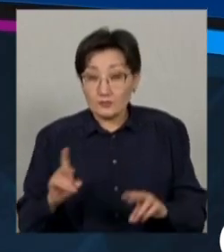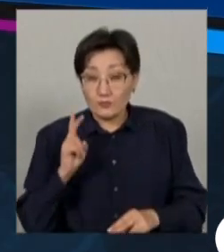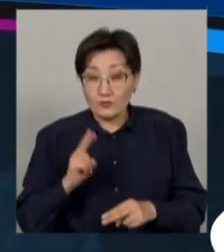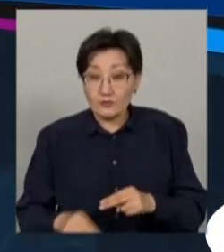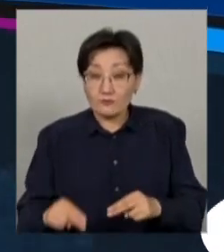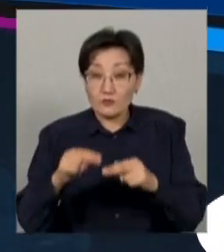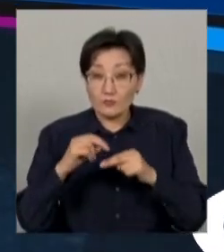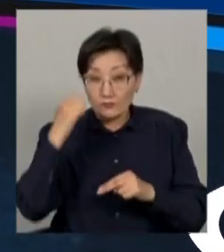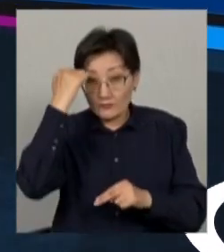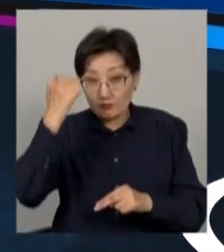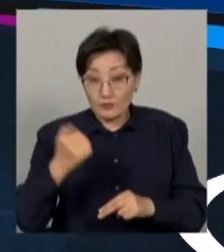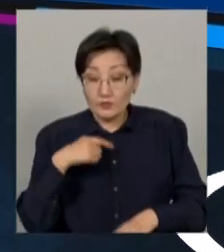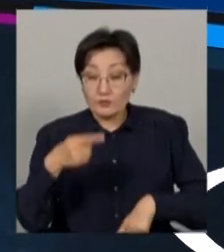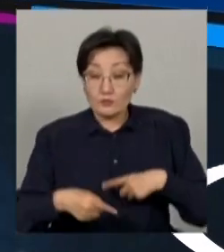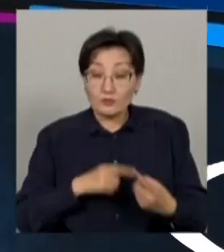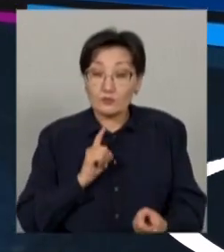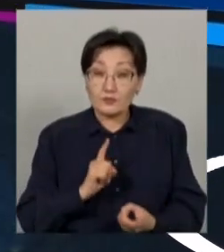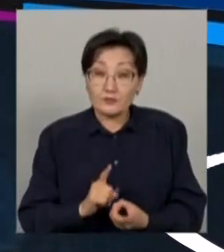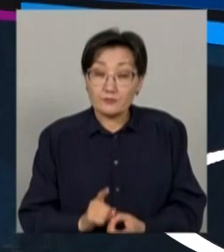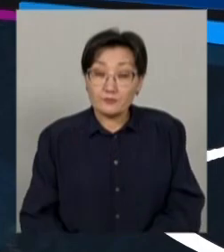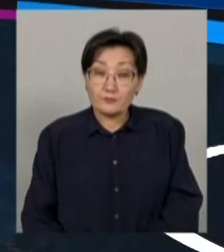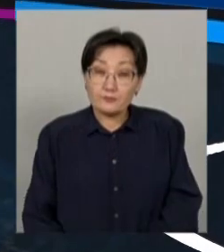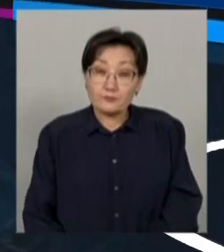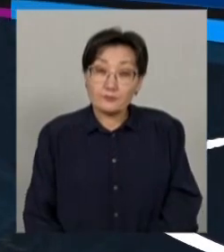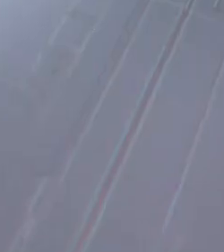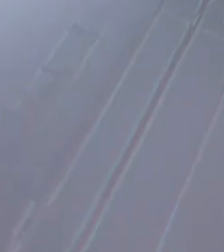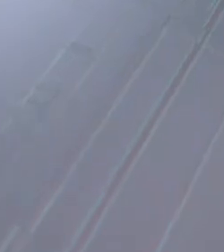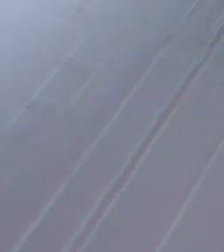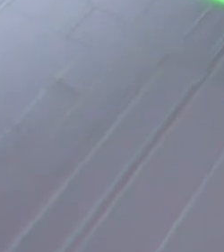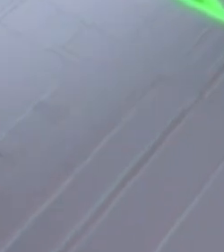телезрители, на этом наш выпуск завершен. Не пропустите итоговые новости в 19:30. До встречи.